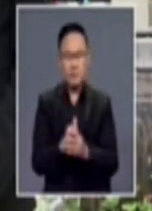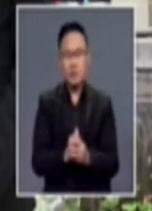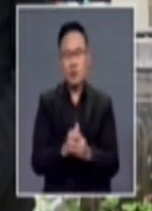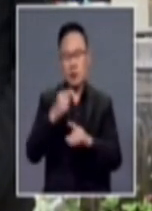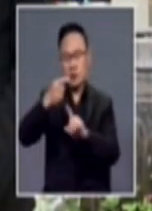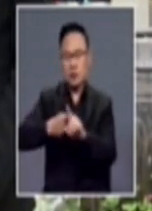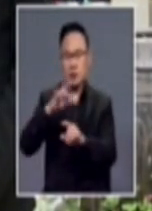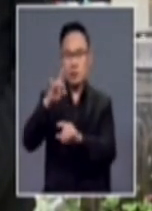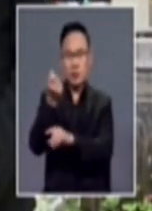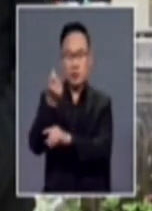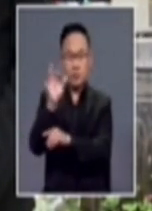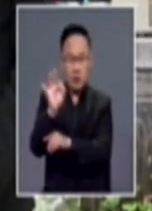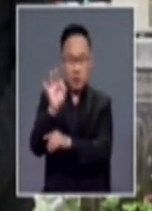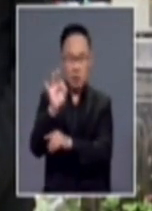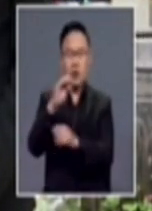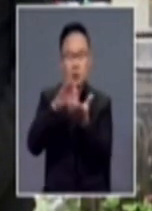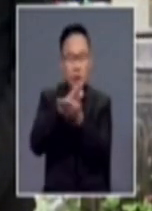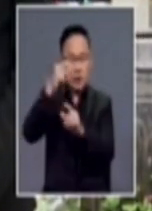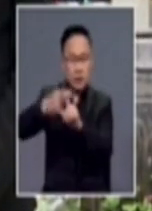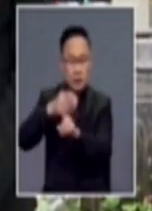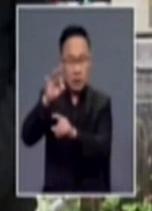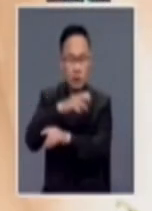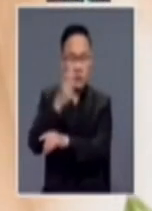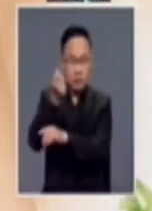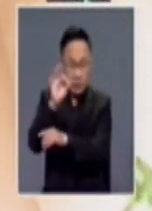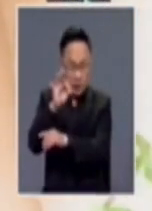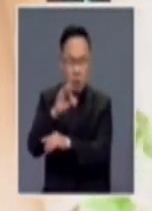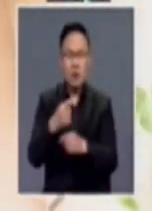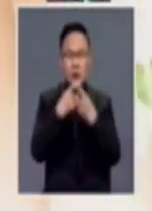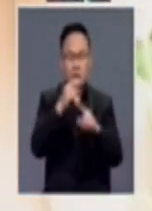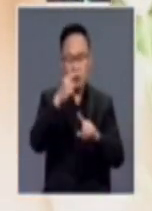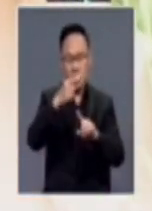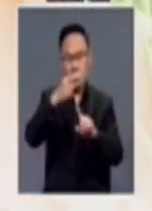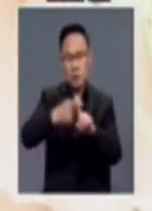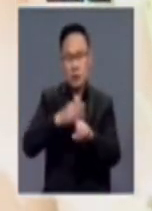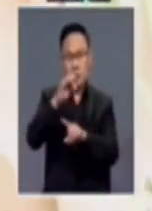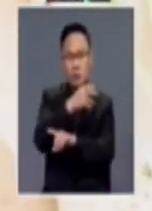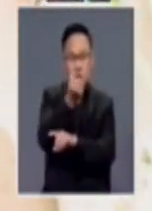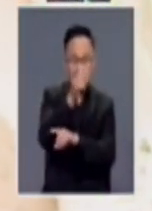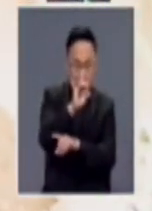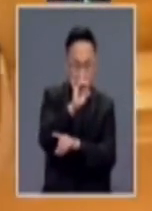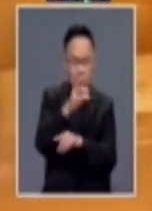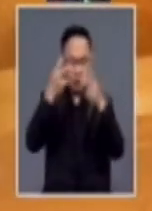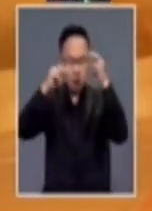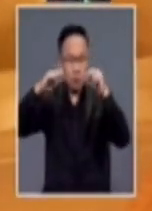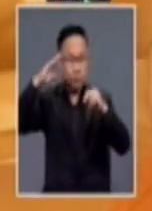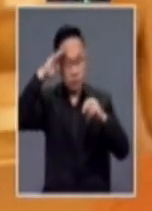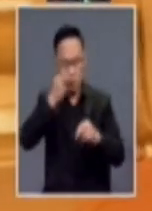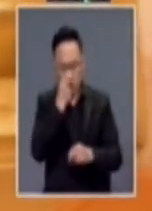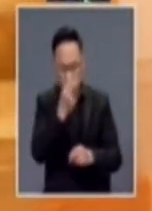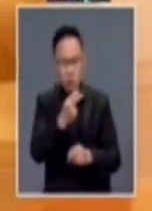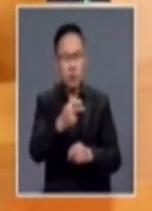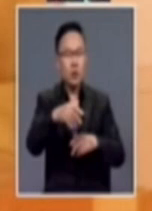ท่านจะลงพื้นที่ที่จังหวัดสุพรรณบุรีอันดับแรกเลยมาถึงก็จะมาที่นี่สักการะหลวงพ่อโตวัดป่าเลไลวรวิห